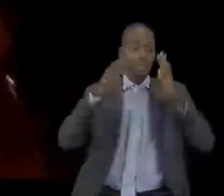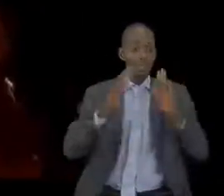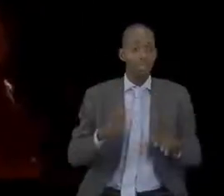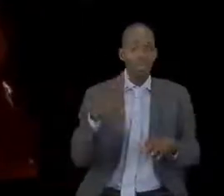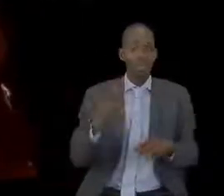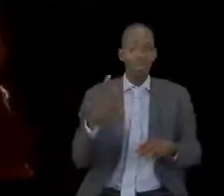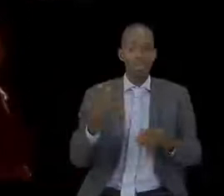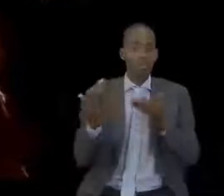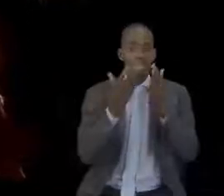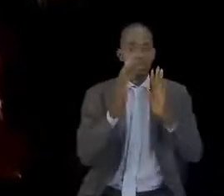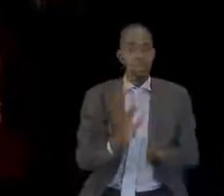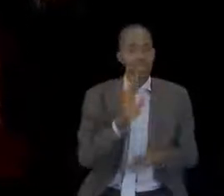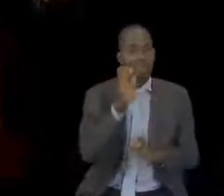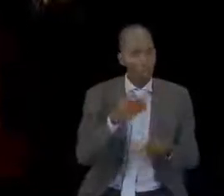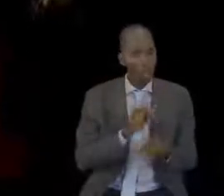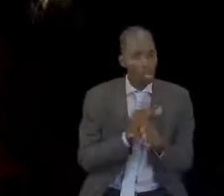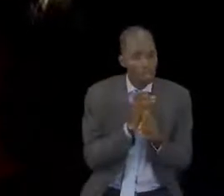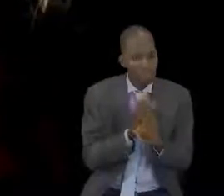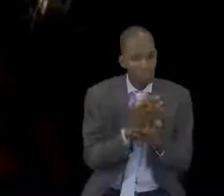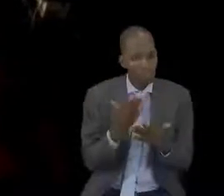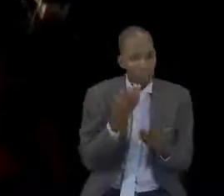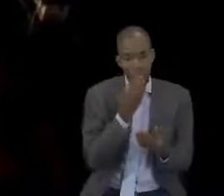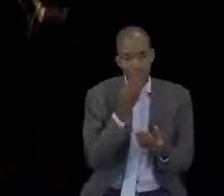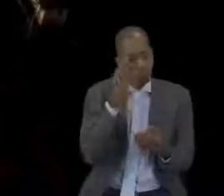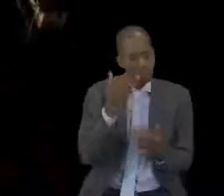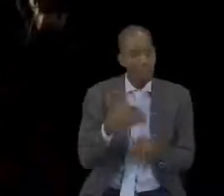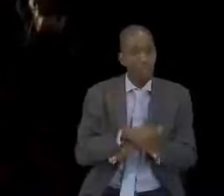peux avoir quelque chose là-bas pour ce soir? Tu es libéré.